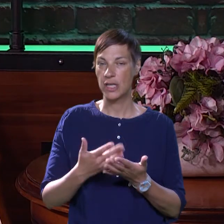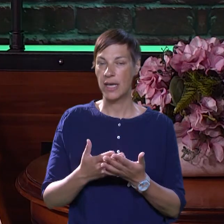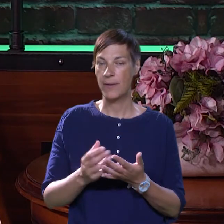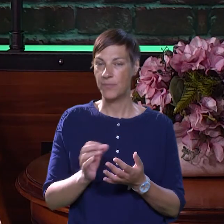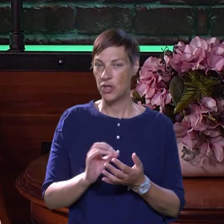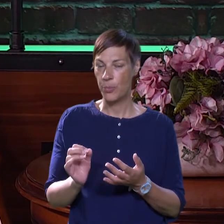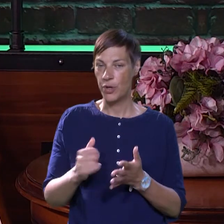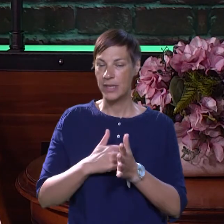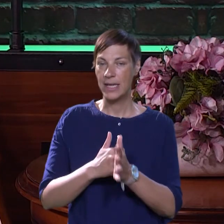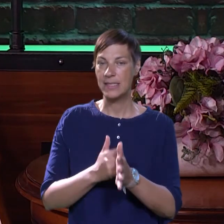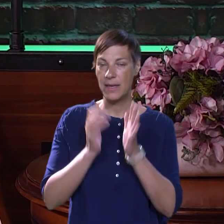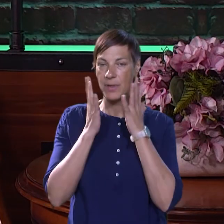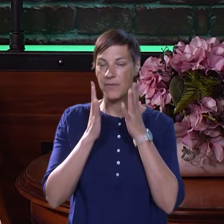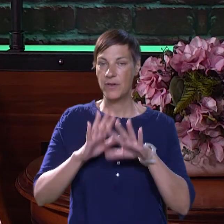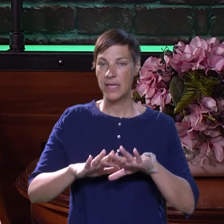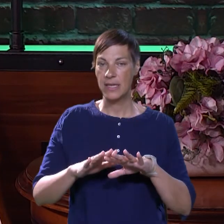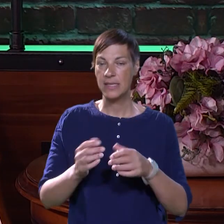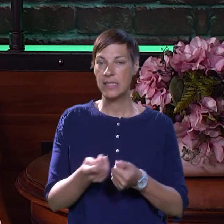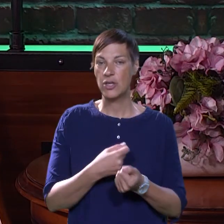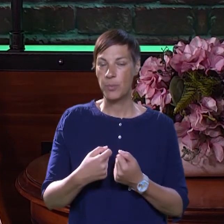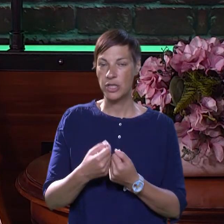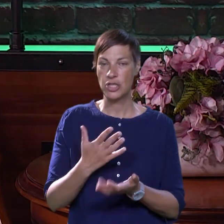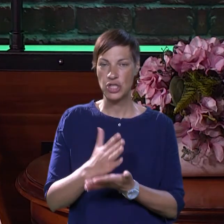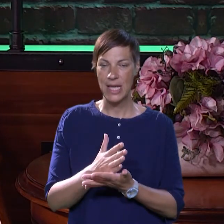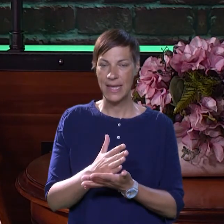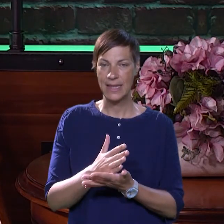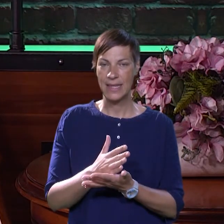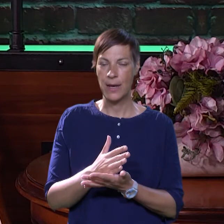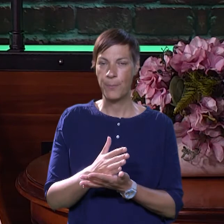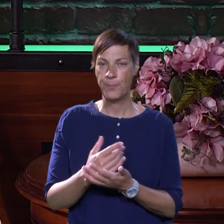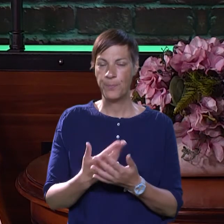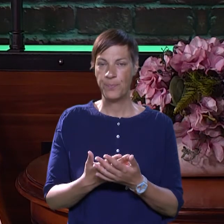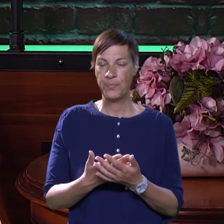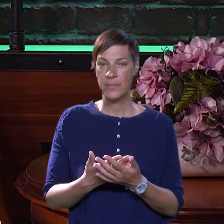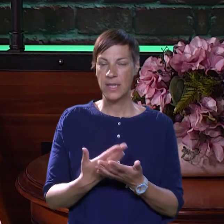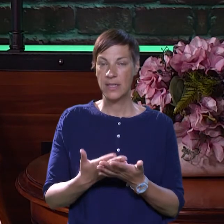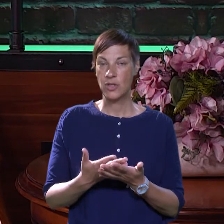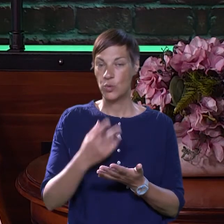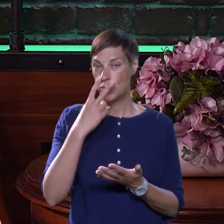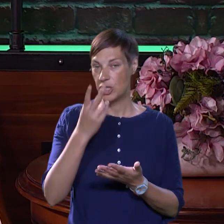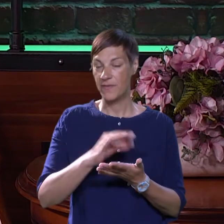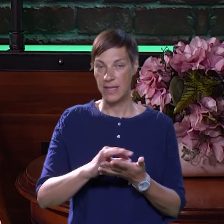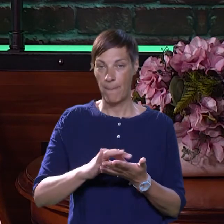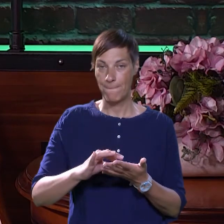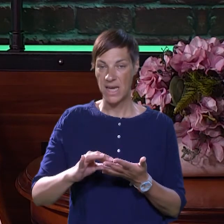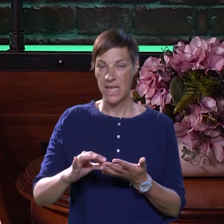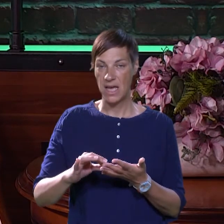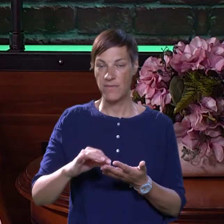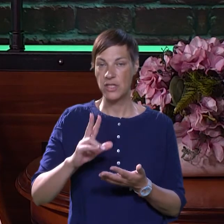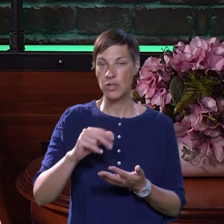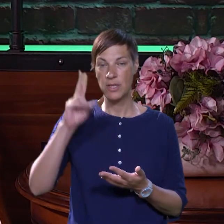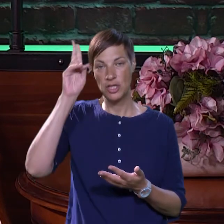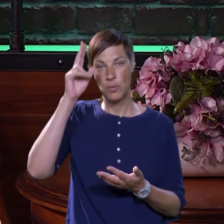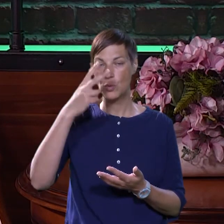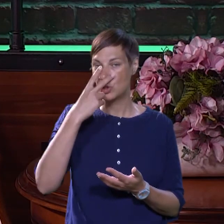www.burzadobrote.com ili zaprate Facebook i Instagram volonterskog centra i tu će imati priliku prijaviti se, imat